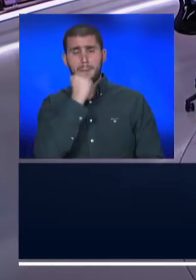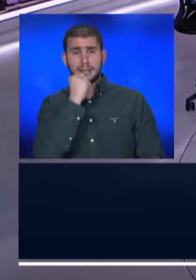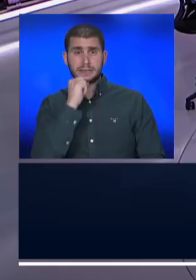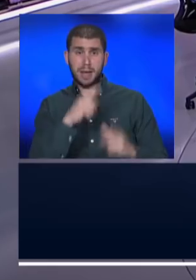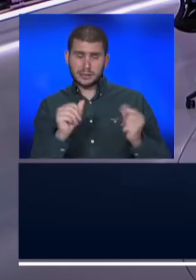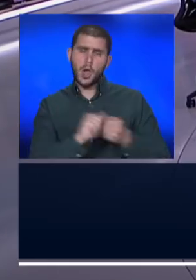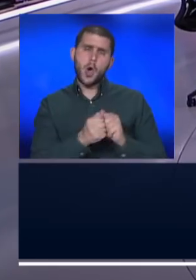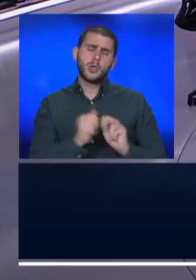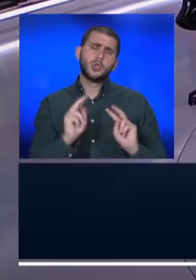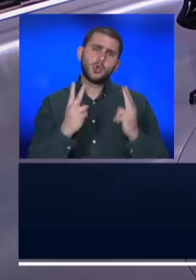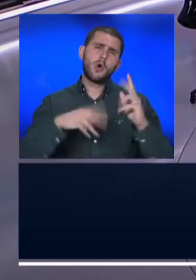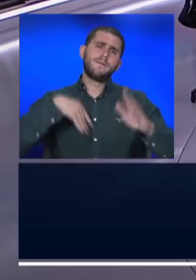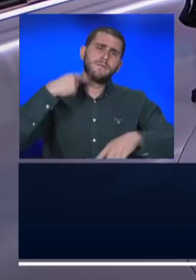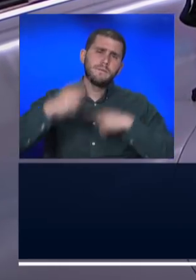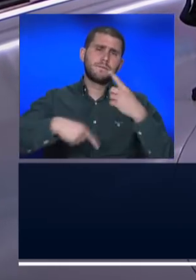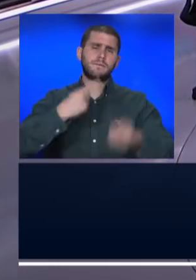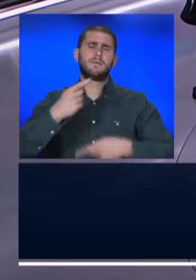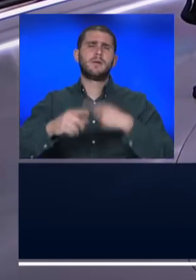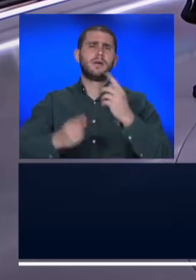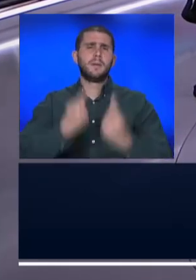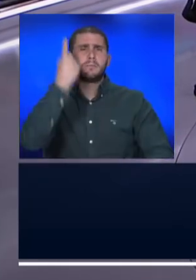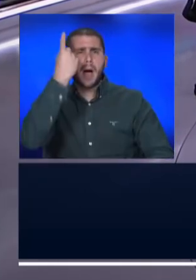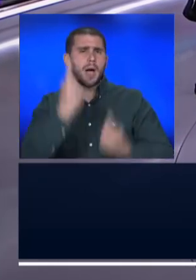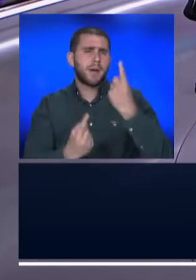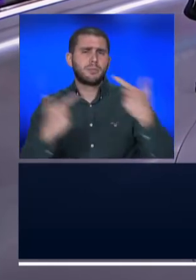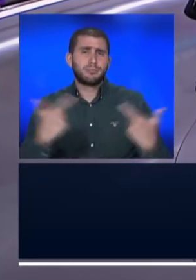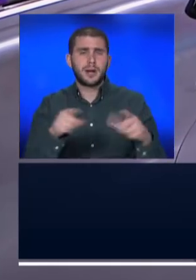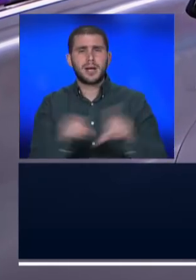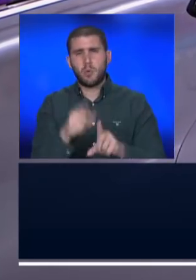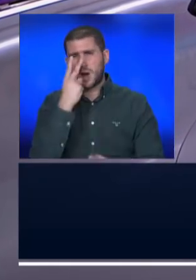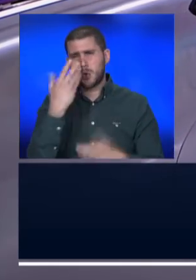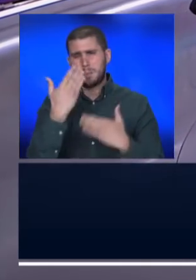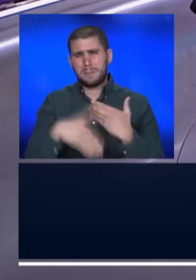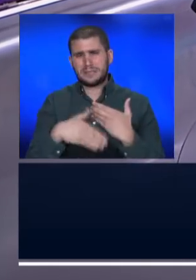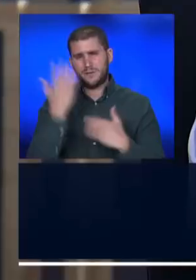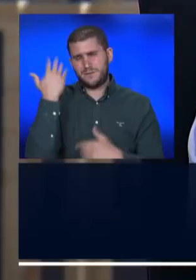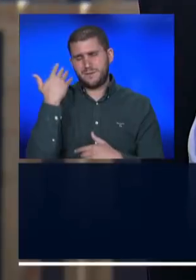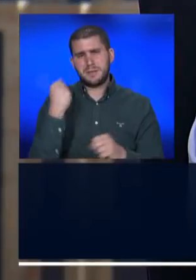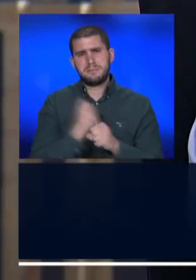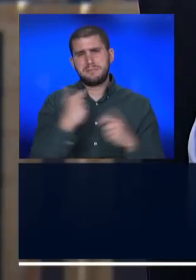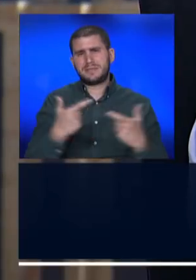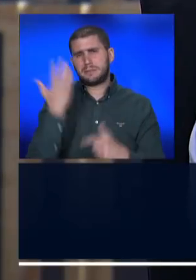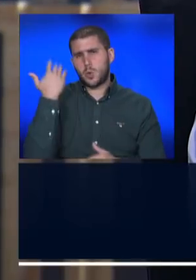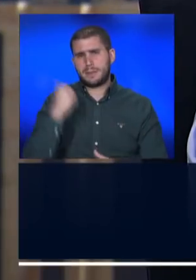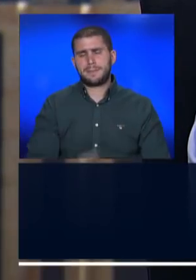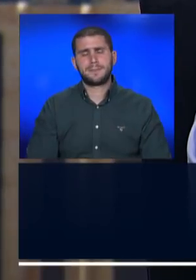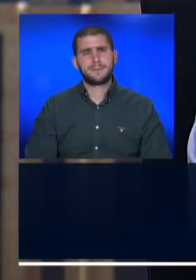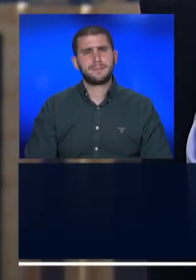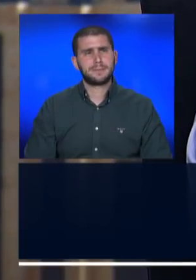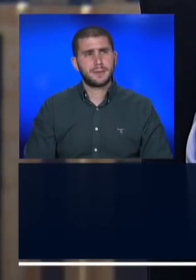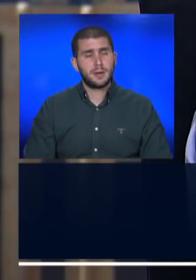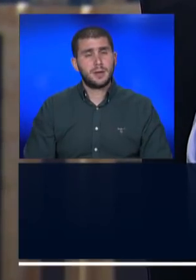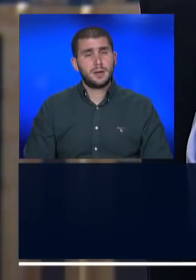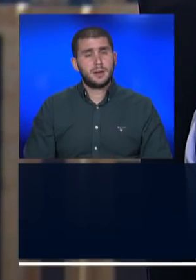לחיות בין הסבבים, כפי שראינו גם בסיום, בנקודות הסיום של מבצעים קודמים? אני חושב